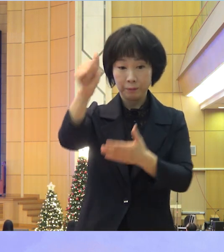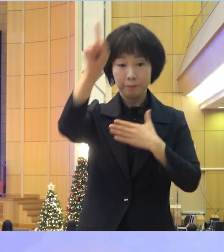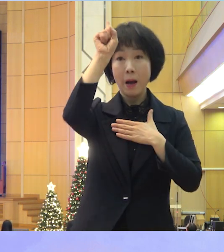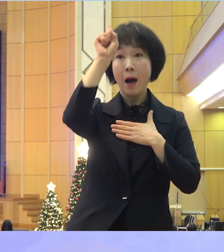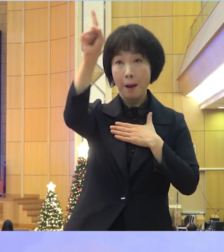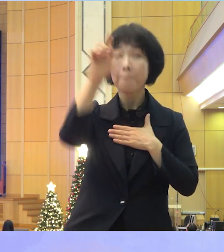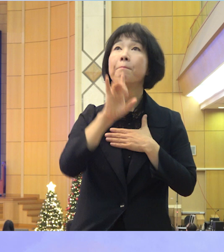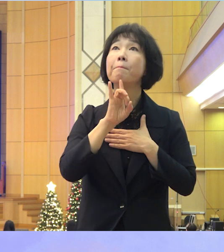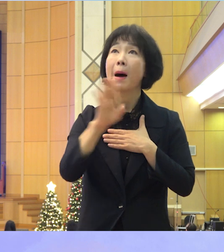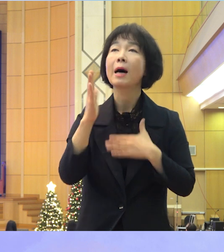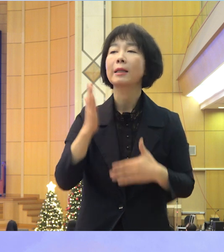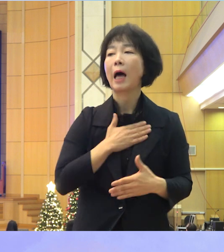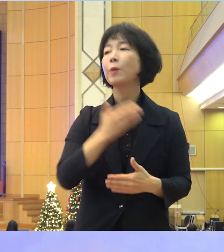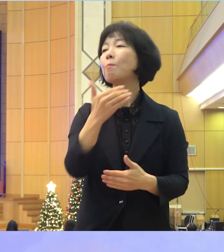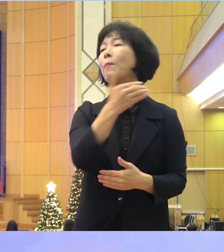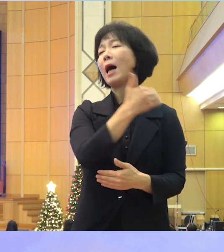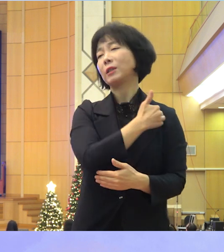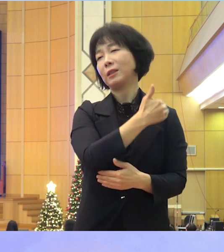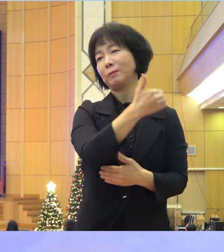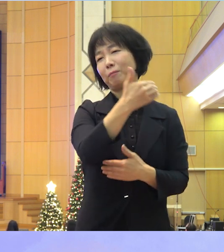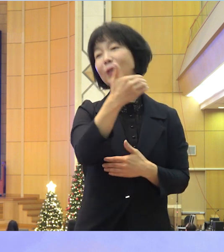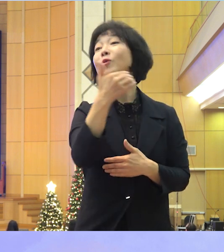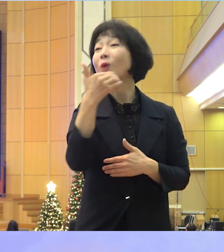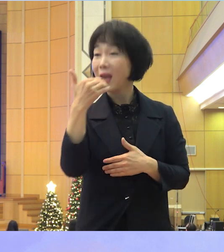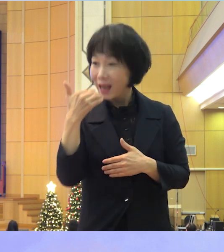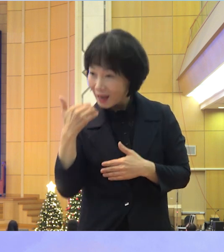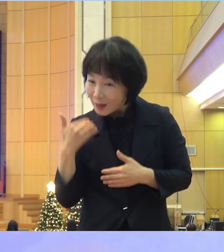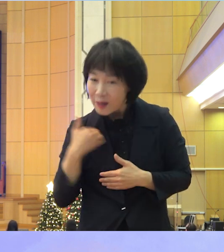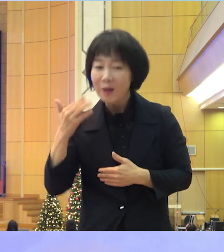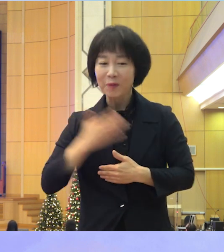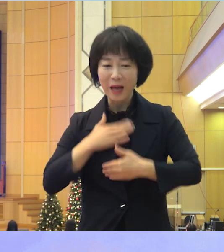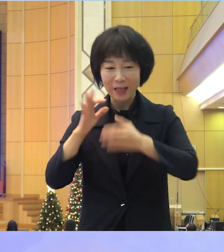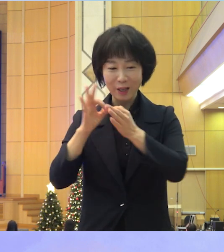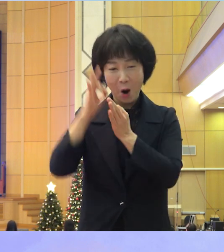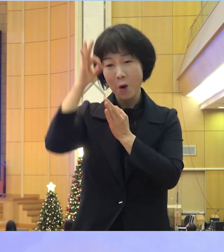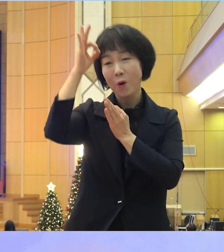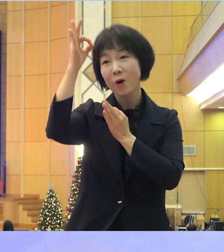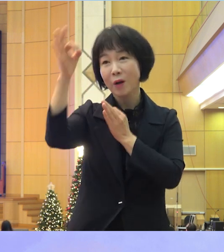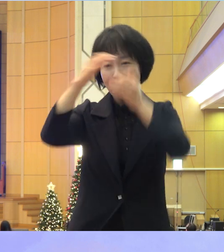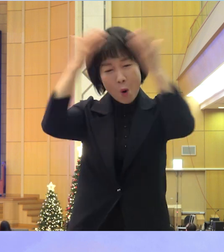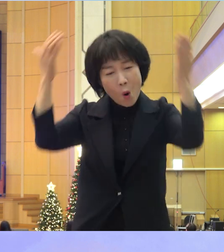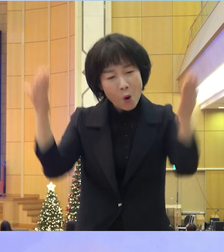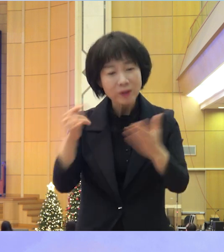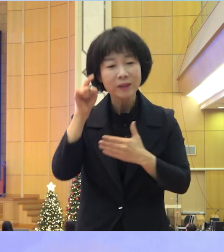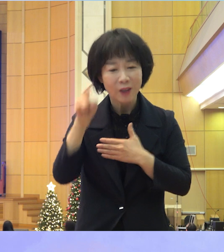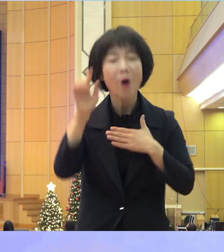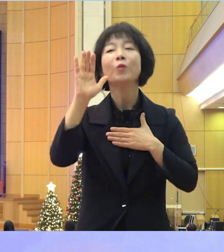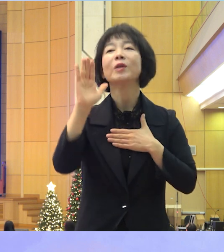주님 한 분만으로 나는 만족해. 나의